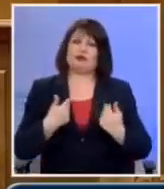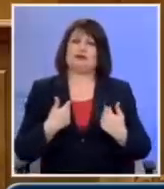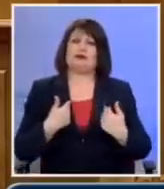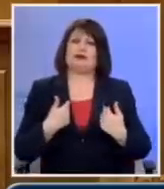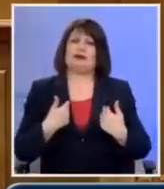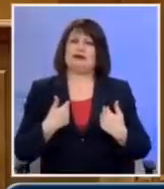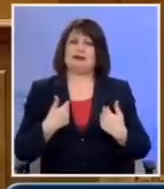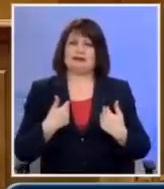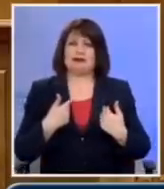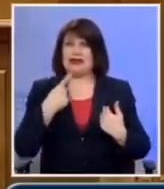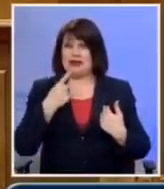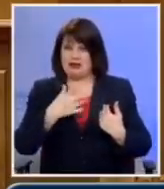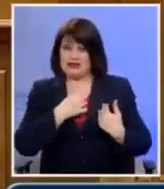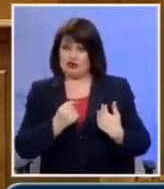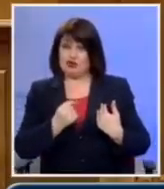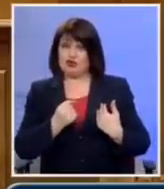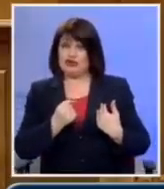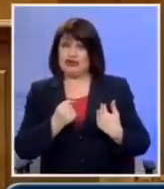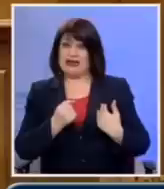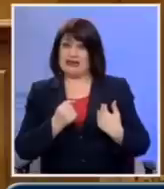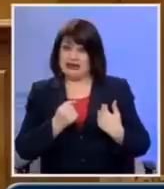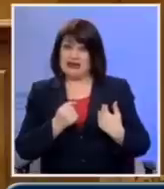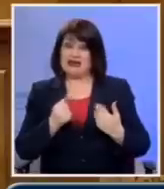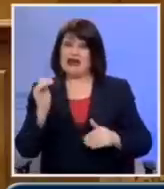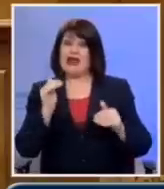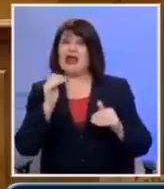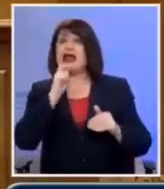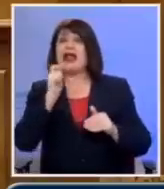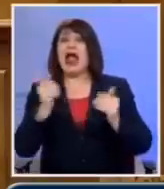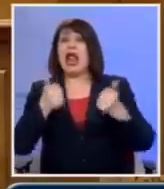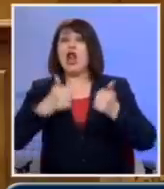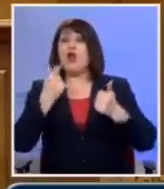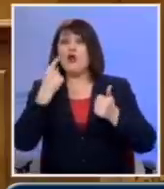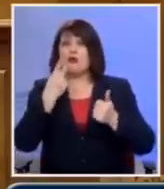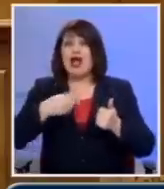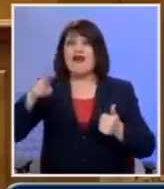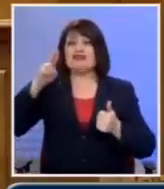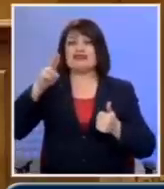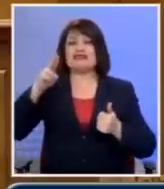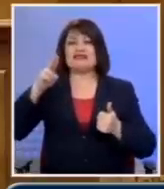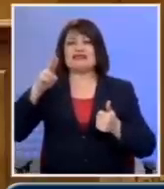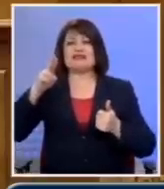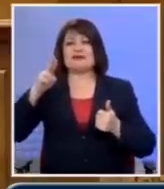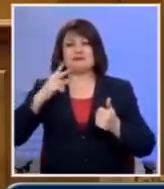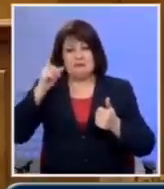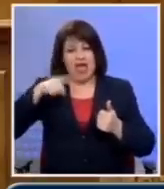να μειώνεται αυτή η υποστήριξη, όπως δείχνουν οι μετρήσεις της κοινής γνώμης, αυξάνεται παρά το γεγονός ότι περνάνε οι